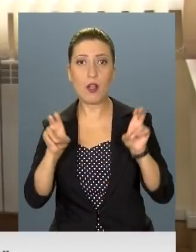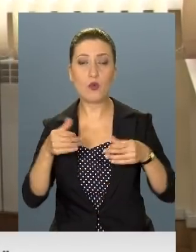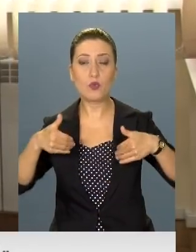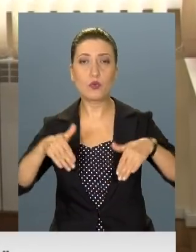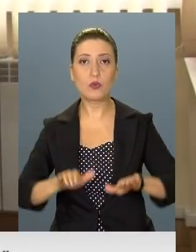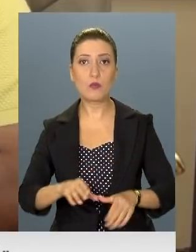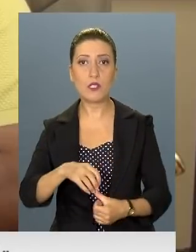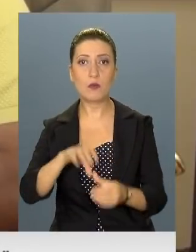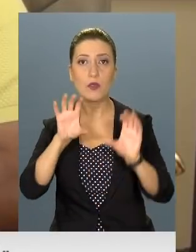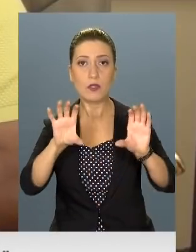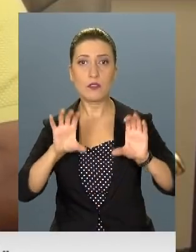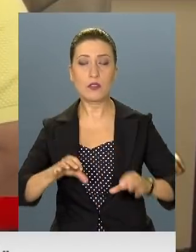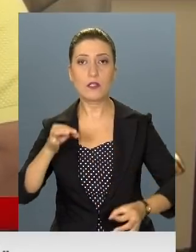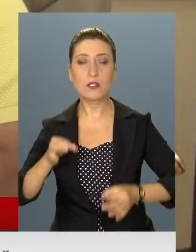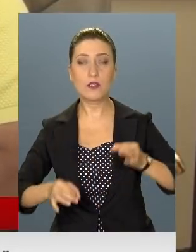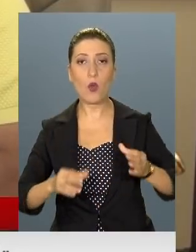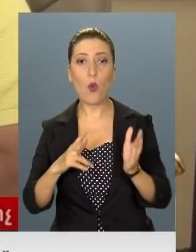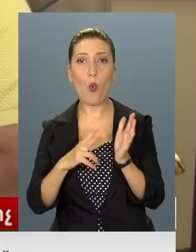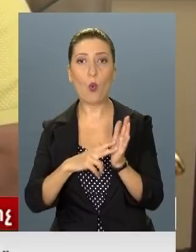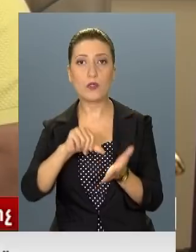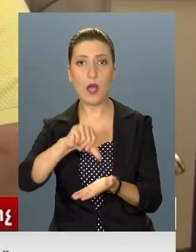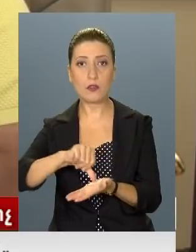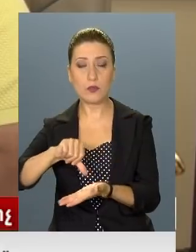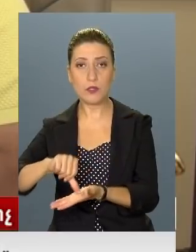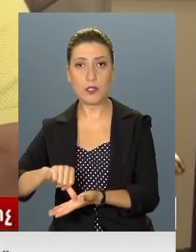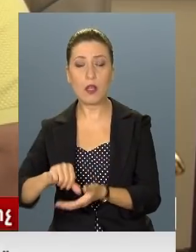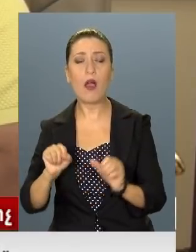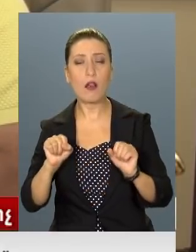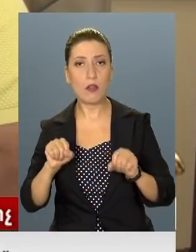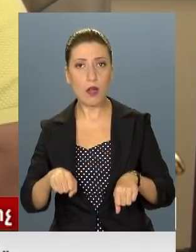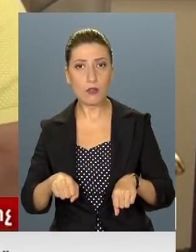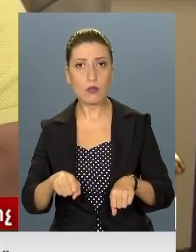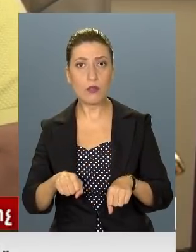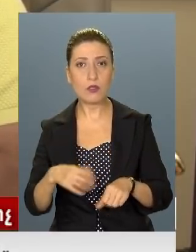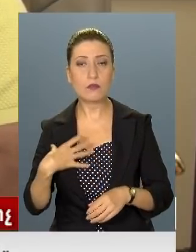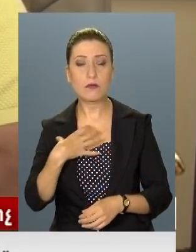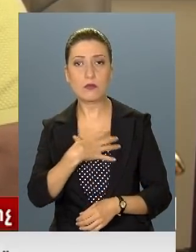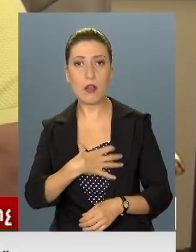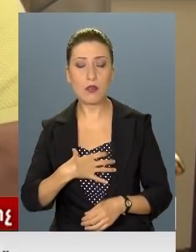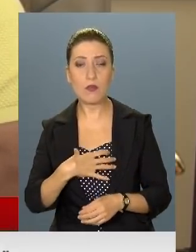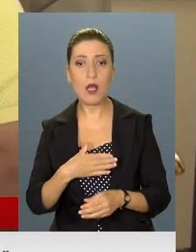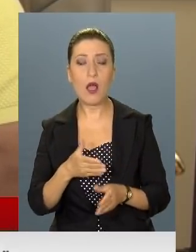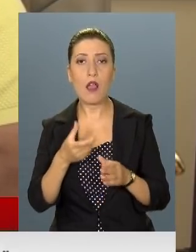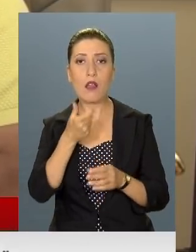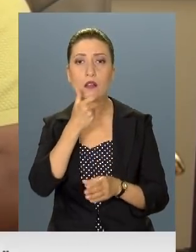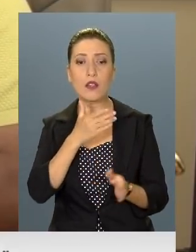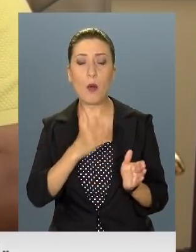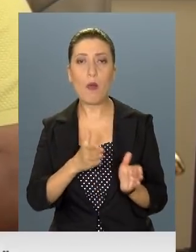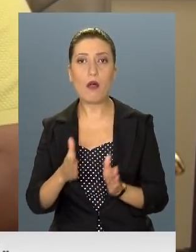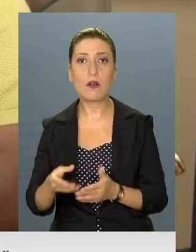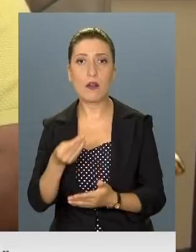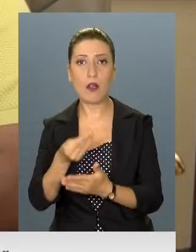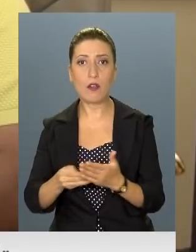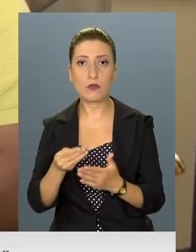Սահմանադրական դատարանի այն 8 անդամները կարող են որպես էական կարգապահական խախտում